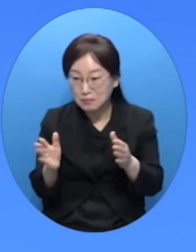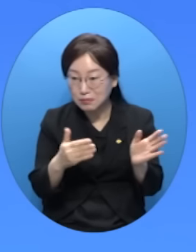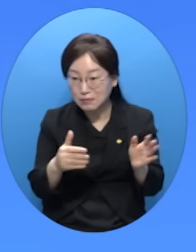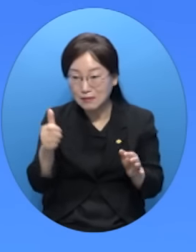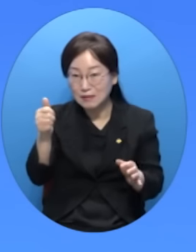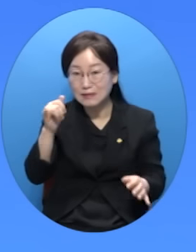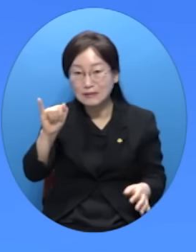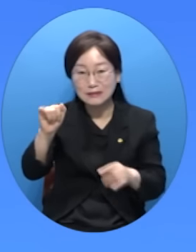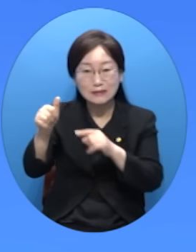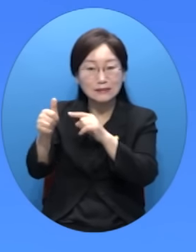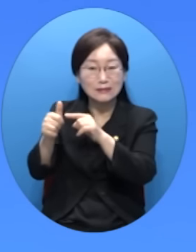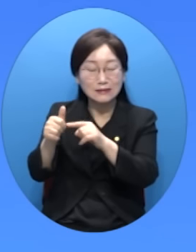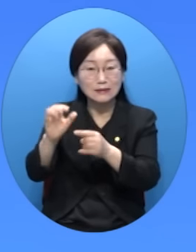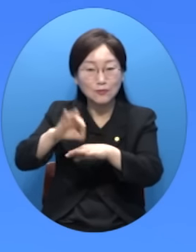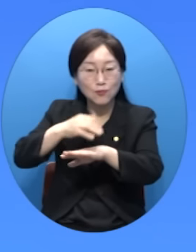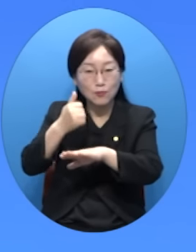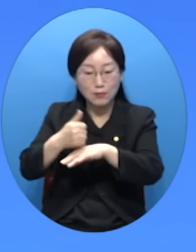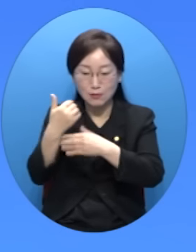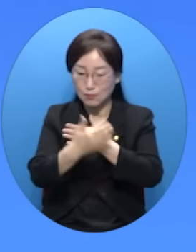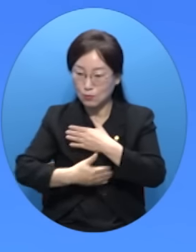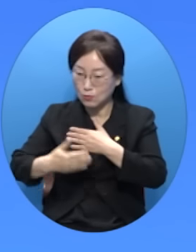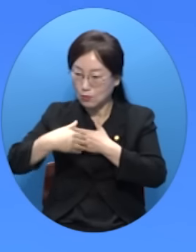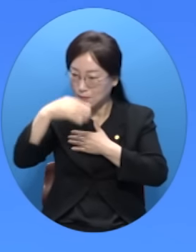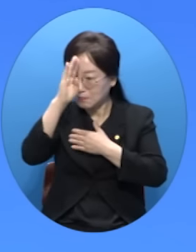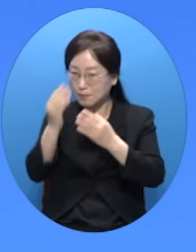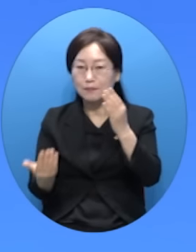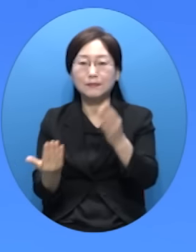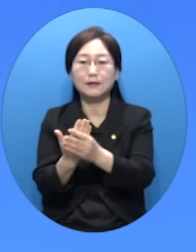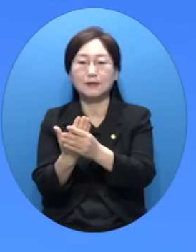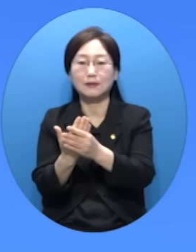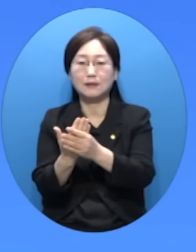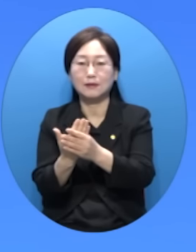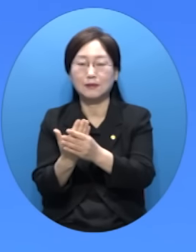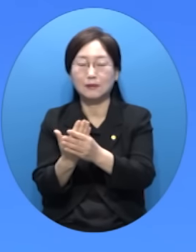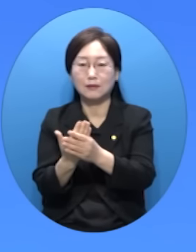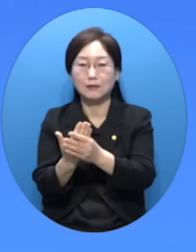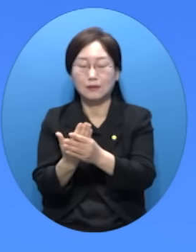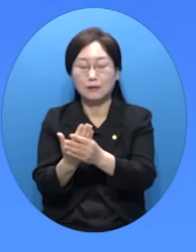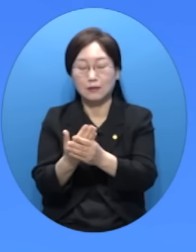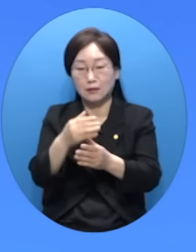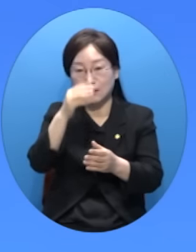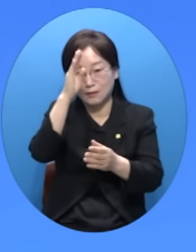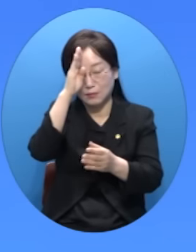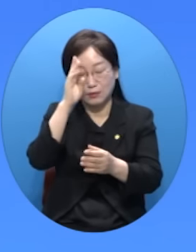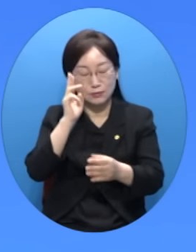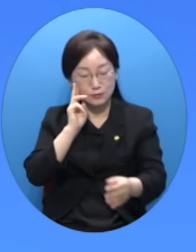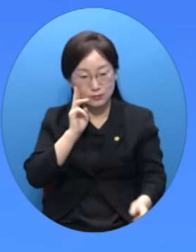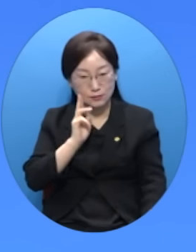왕의 몸에 병이 들었습니다. 점점